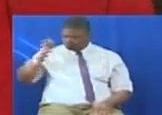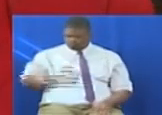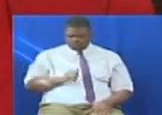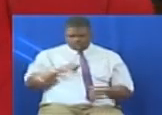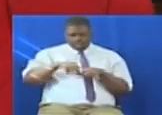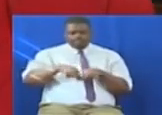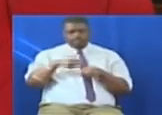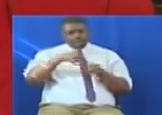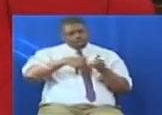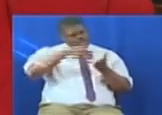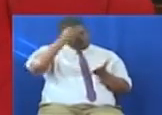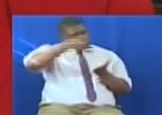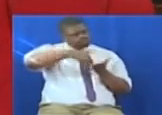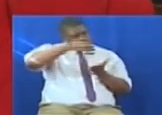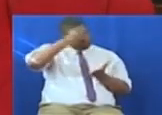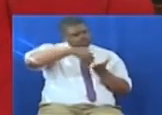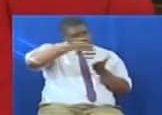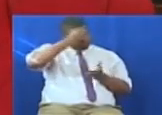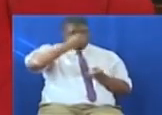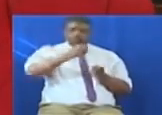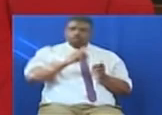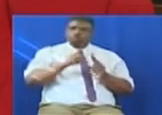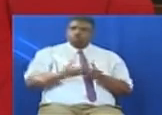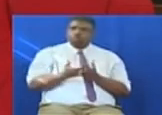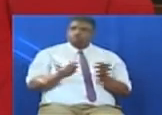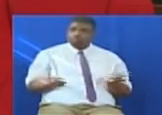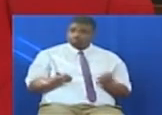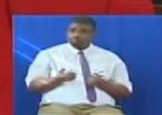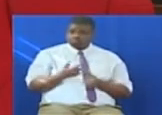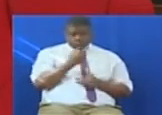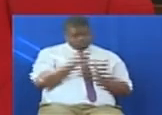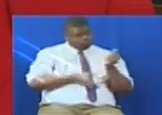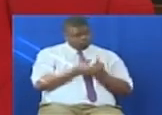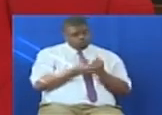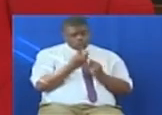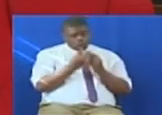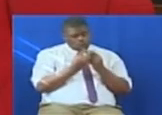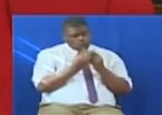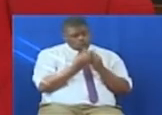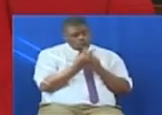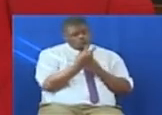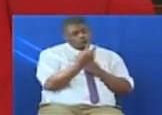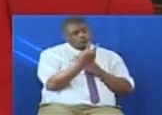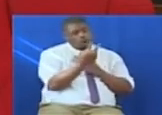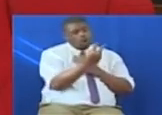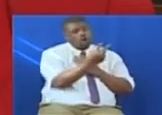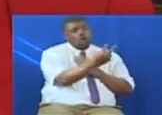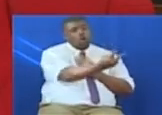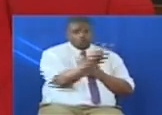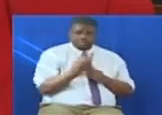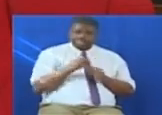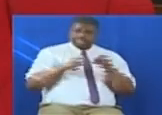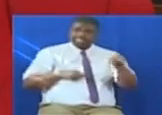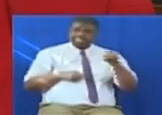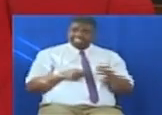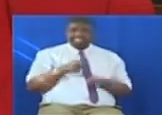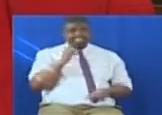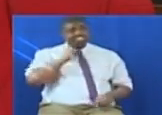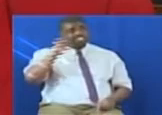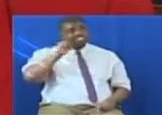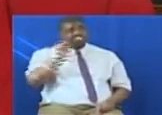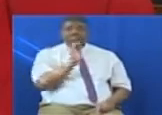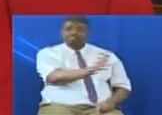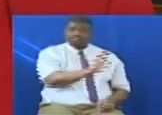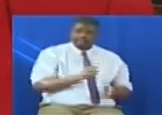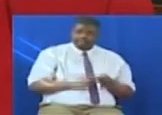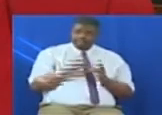sababu rais aliona mbali. Na kwa kweli moja ya jambo kubwa, na hii ndio sifa ya Rais Magufuli.